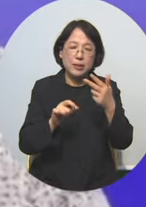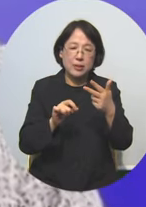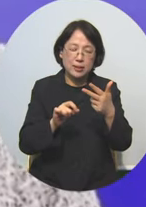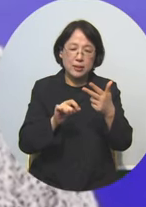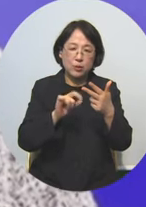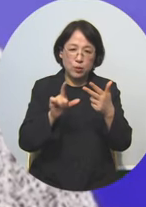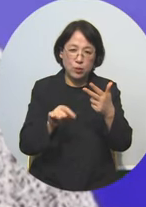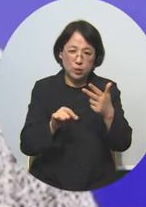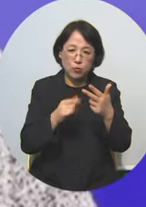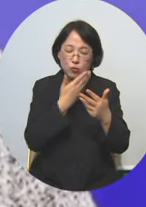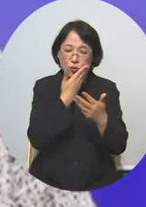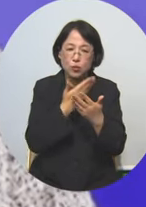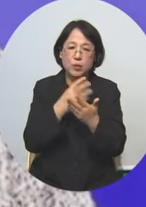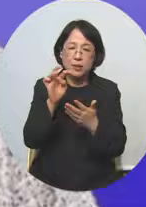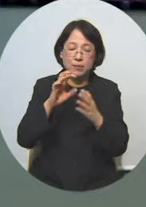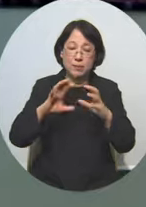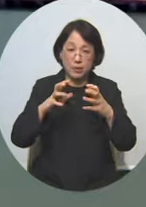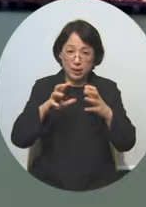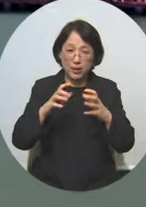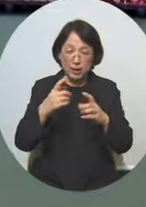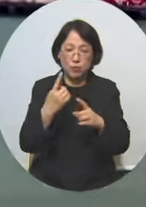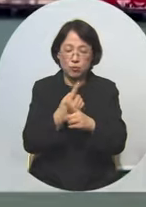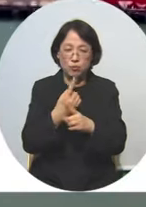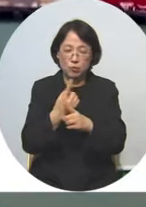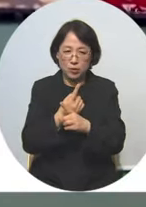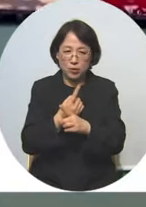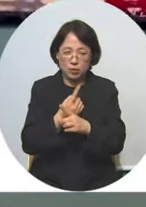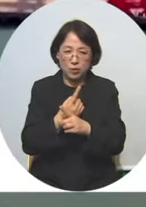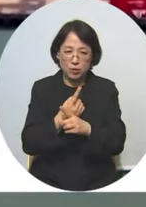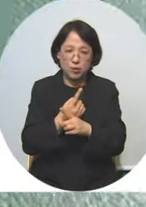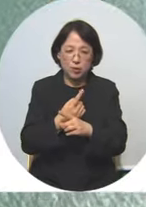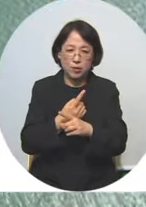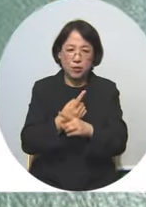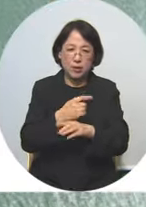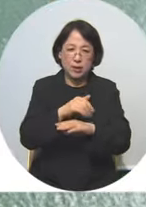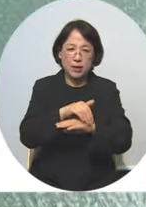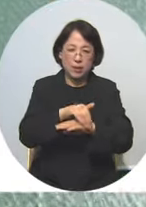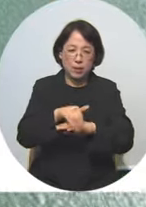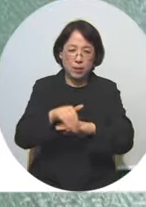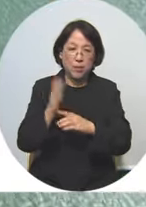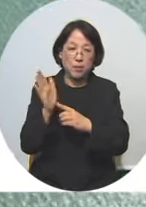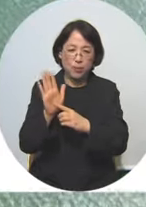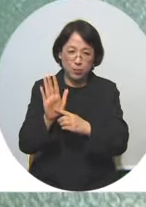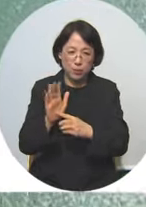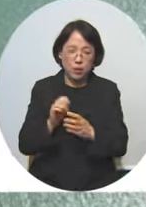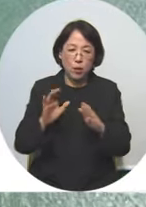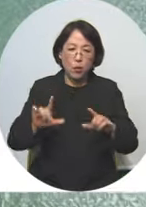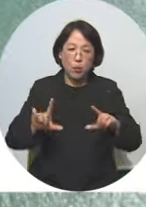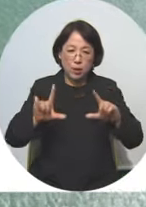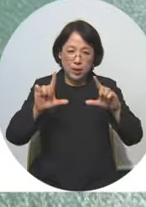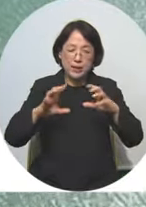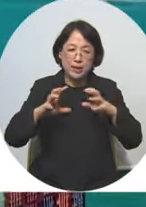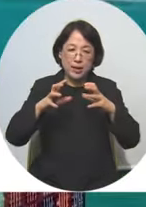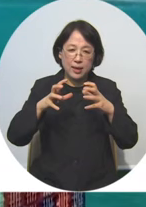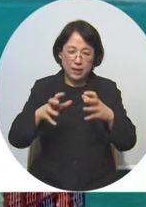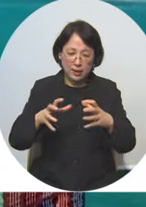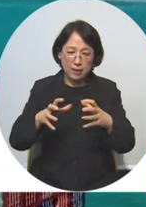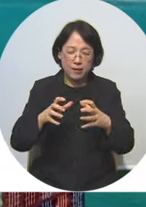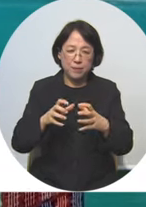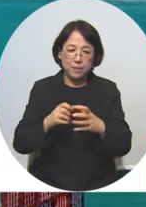수정 전망을 발표하고 있습니다. IMF는 올해 세계 성장률을 지난 전망보다 0.1%포인트